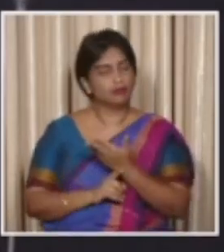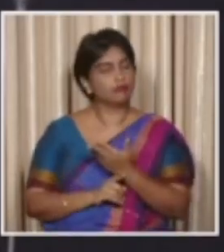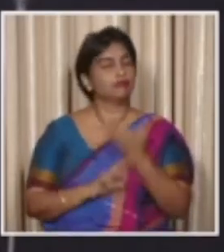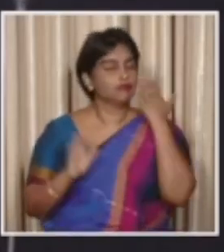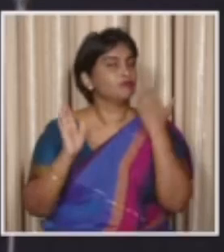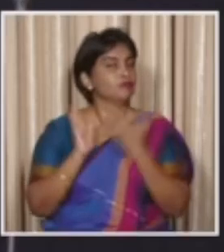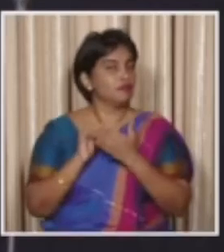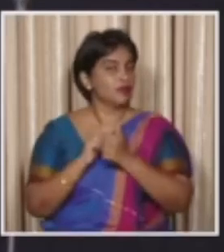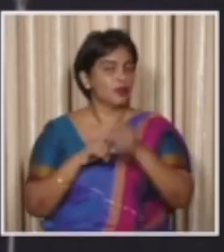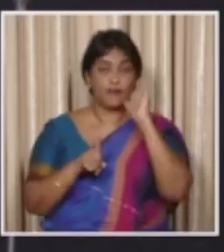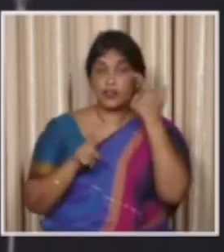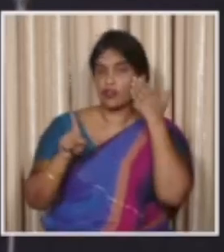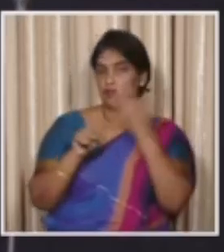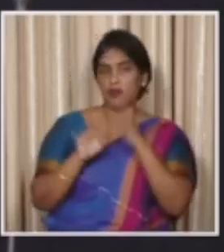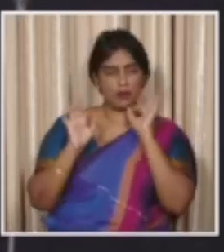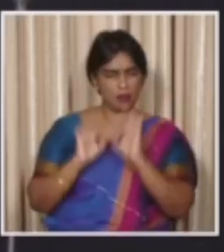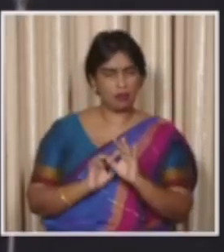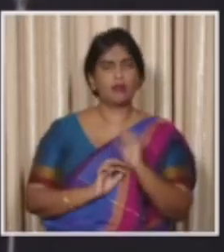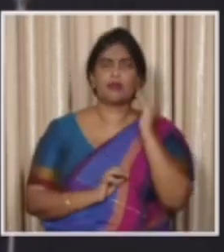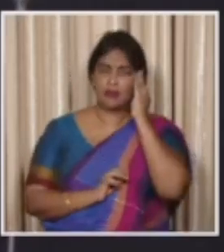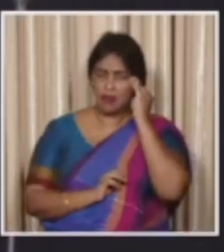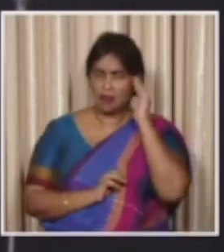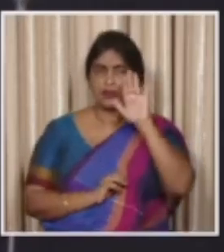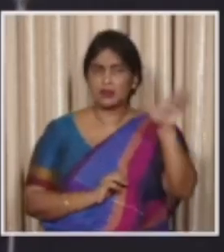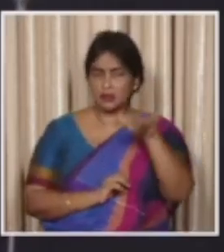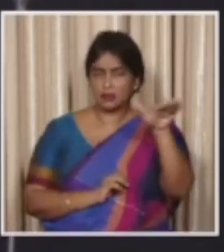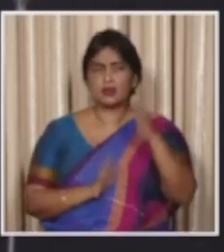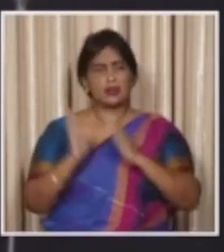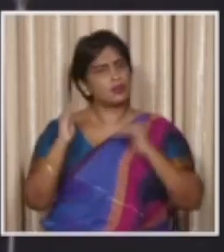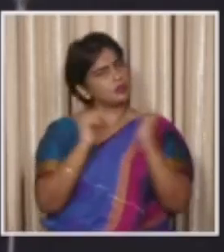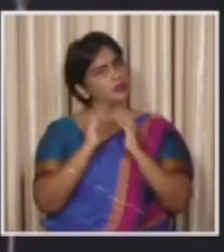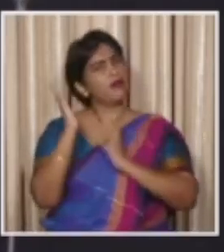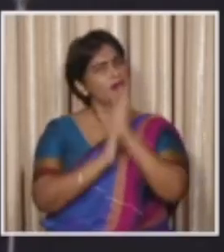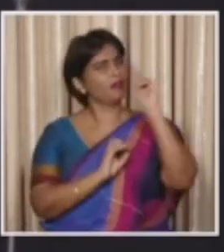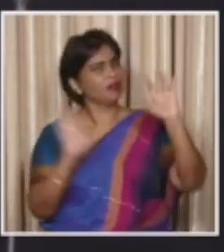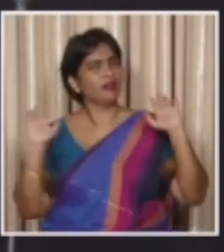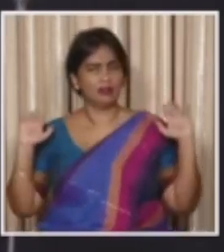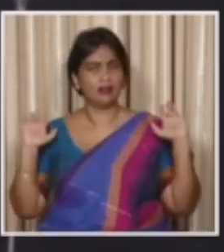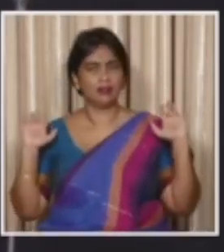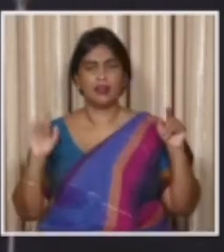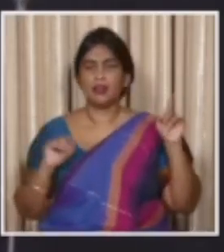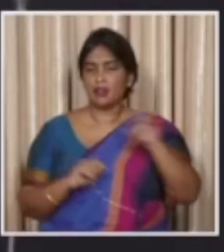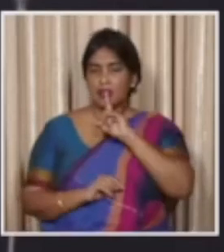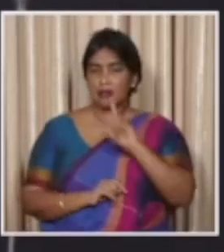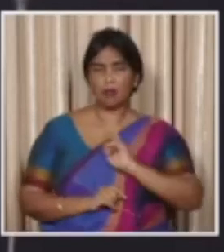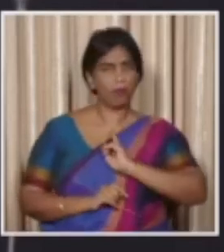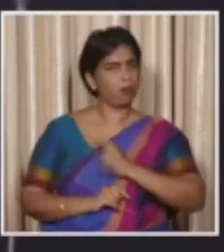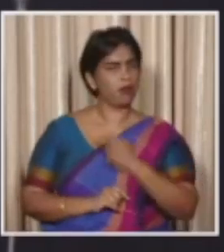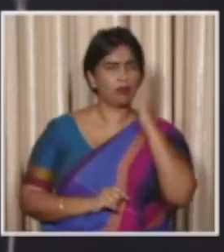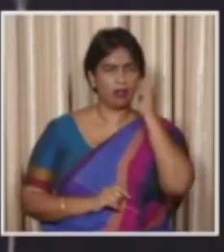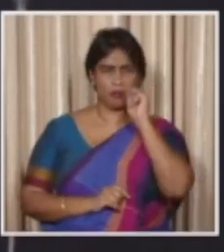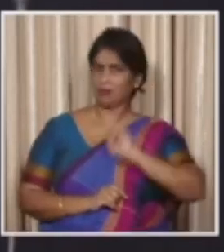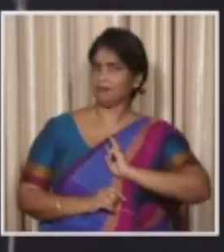ප්‍රශ්නේ. එහෙම අවශ්‍ය නැහැ ස්ත්‍රීන්ට මේ සමාජිතවාසයන් දෙනවා කියලා කිව්වනම් ඒ ඇති. මේකෙන් කරන්නේ අර කිව්ව වගේ ට්‍රාන්ස්ජෙන්ඩර්